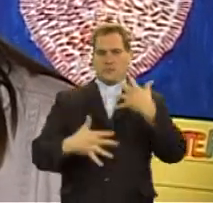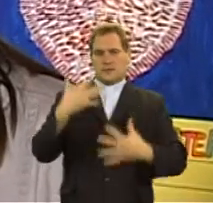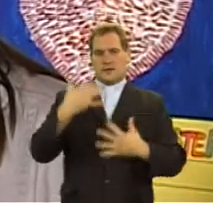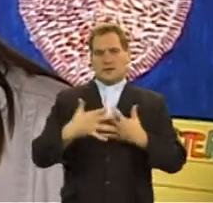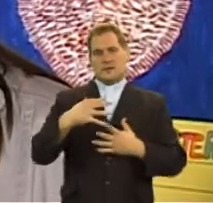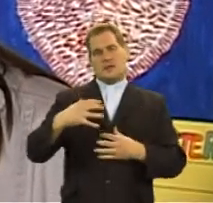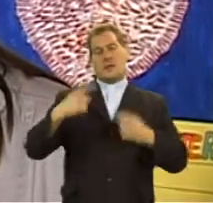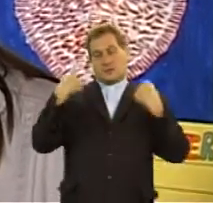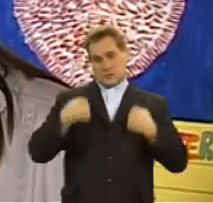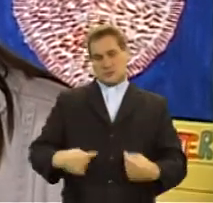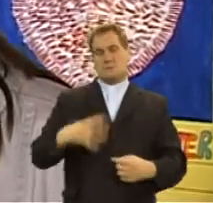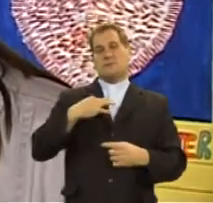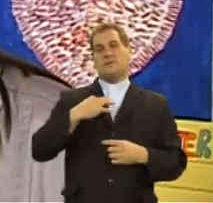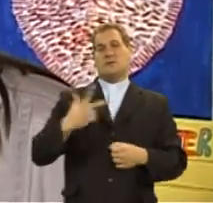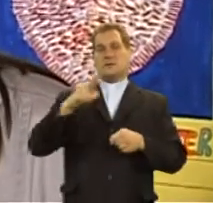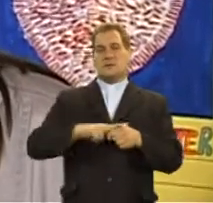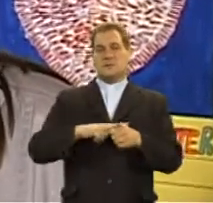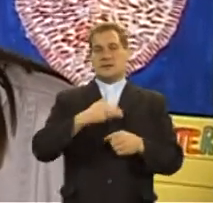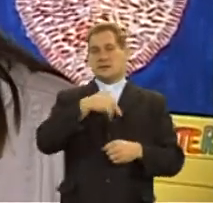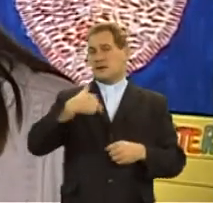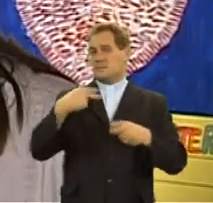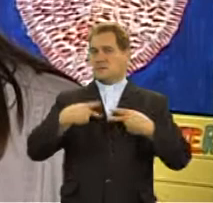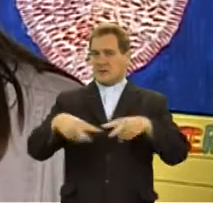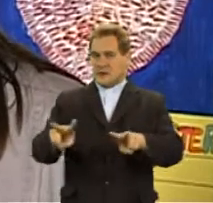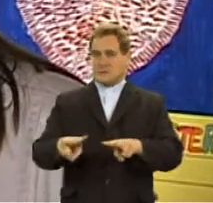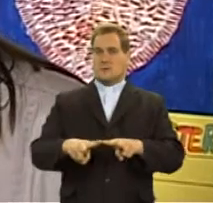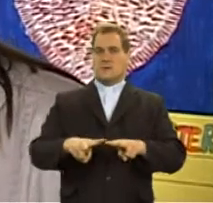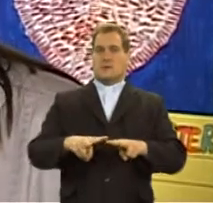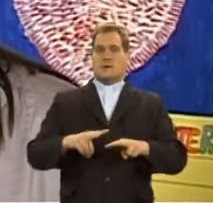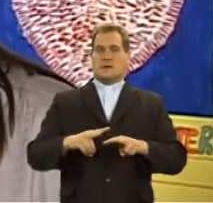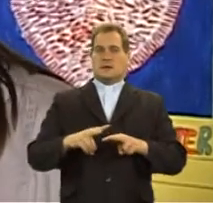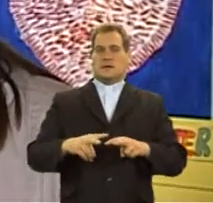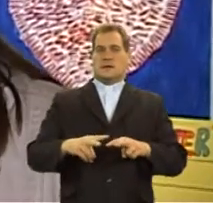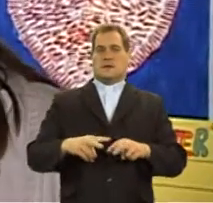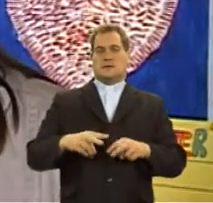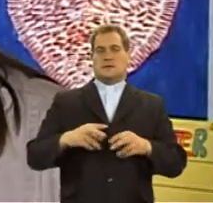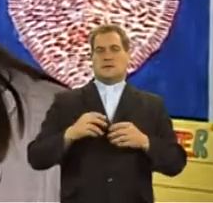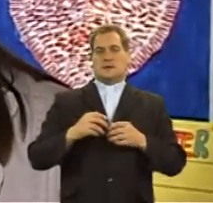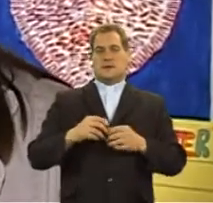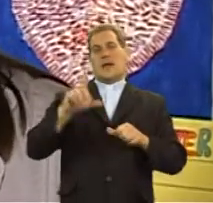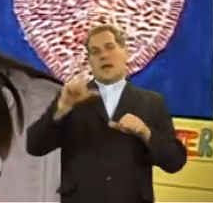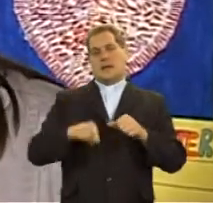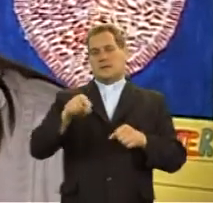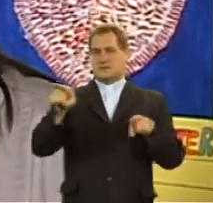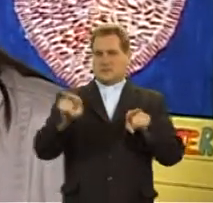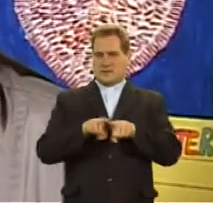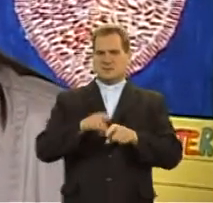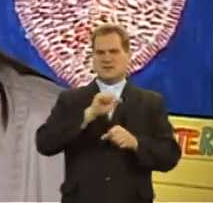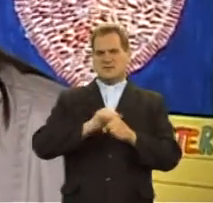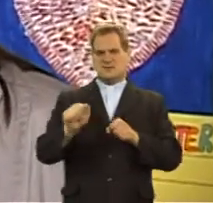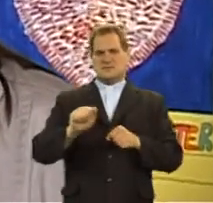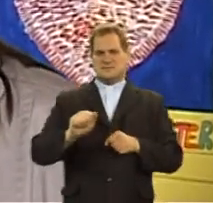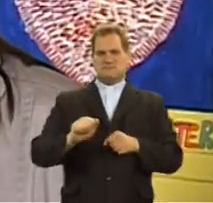które przekazują. Mamy w tej chwili jeszcze jeden sprawny taki komputer przekazany przez osobę prywatną, ale to też jest sprzęt sprzed